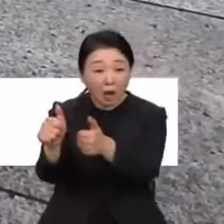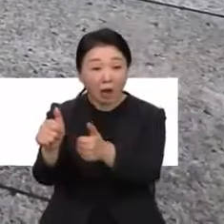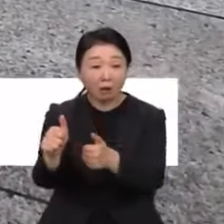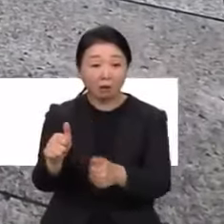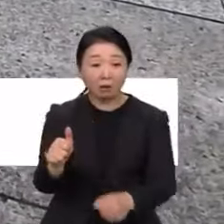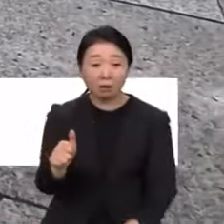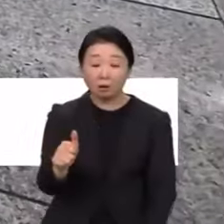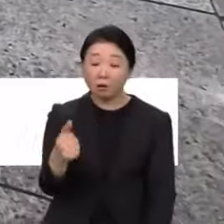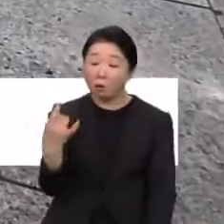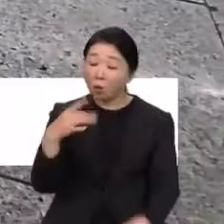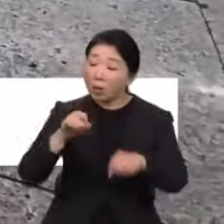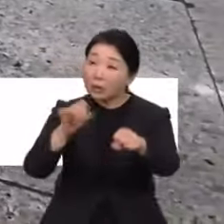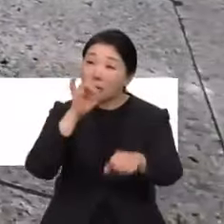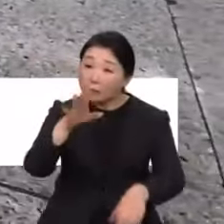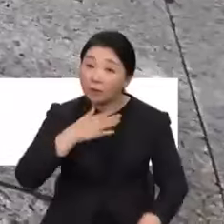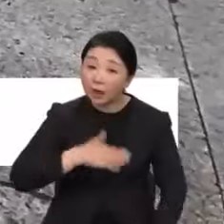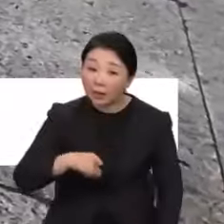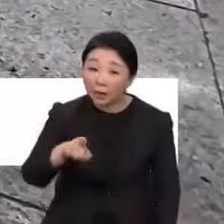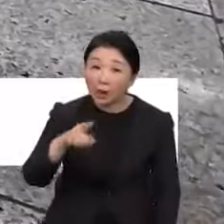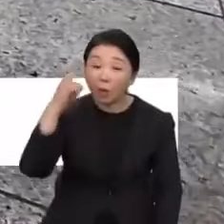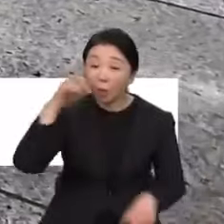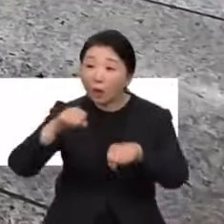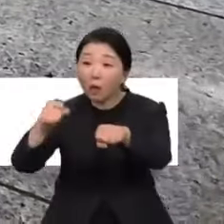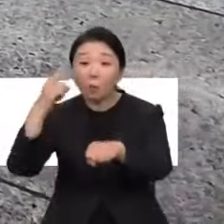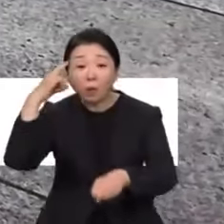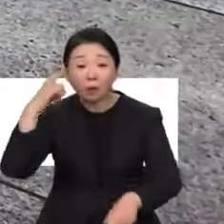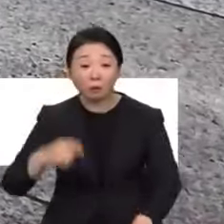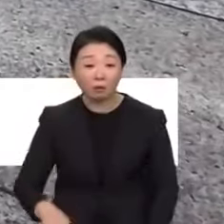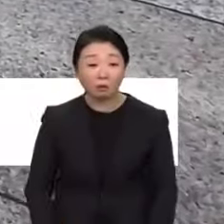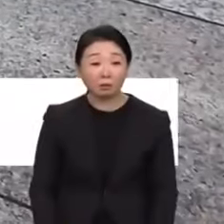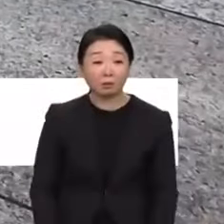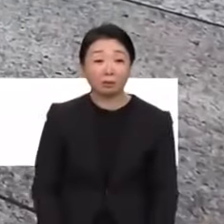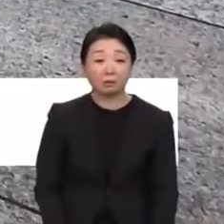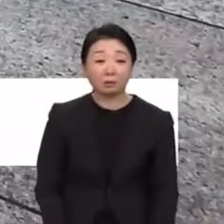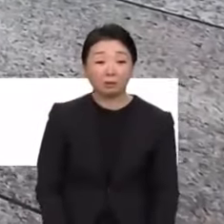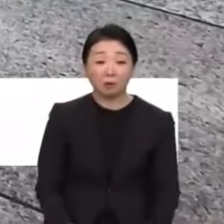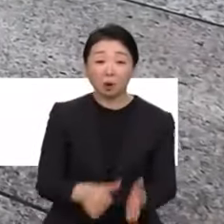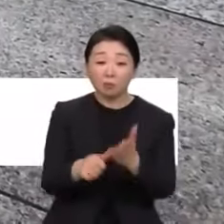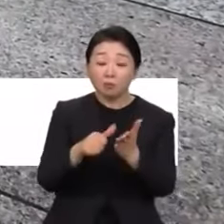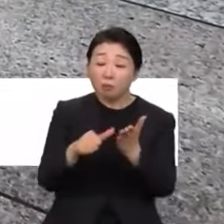저 그냥 쫓아오신 거예요? 원래 안 되는 걸로 알고 있는데 왜 그런지 좀 궁금해가지고. 장을 봐가지고